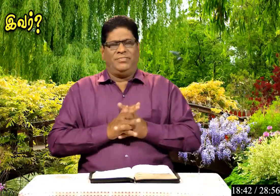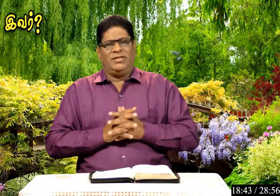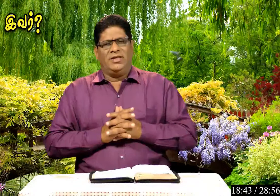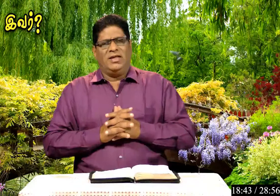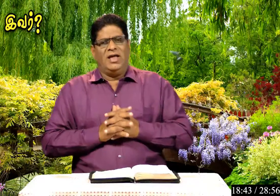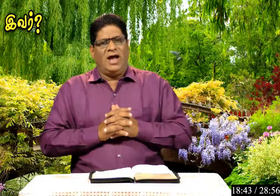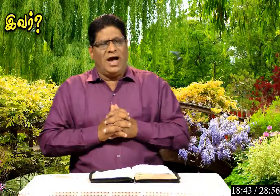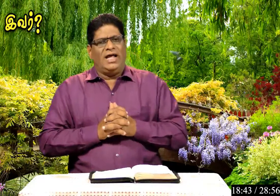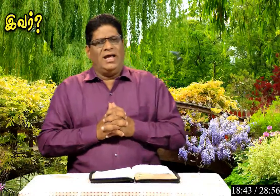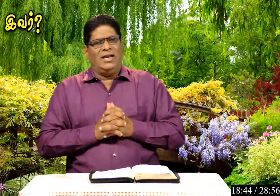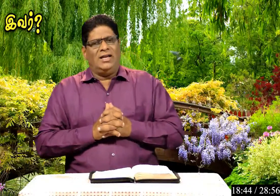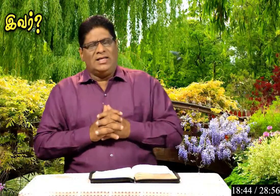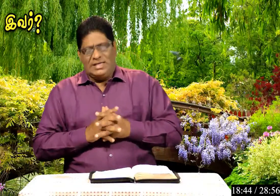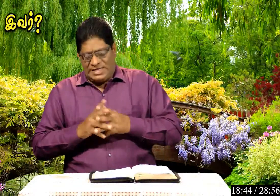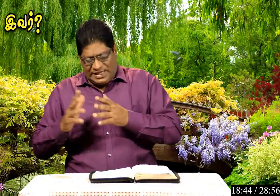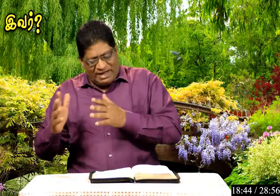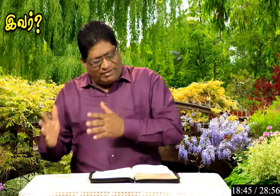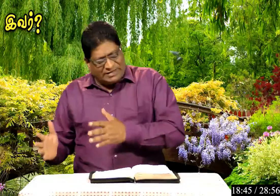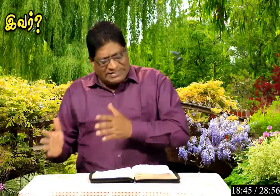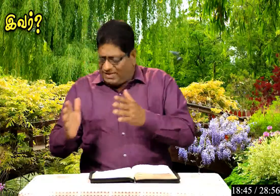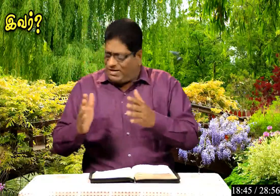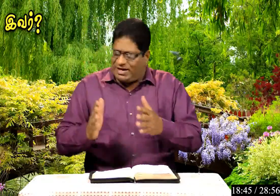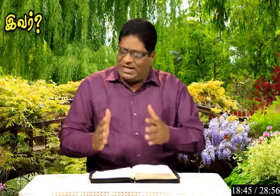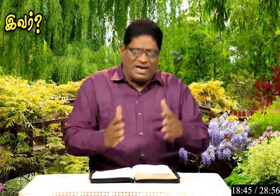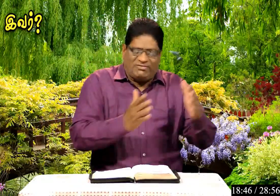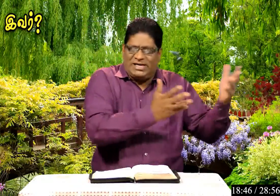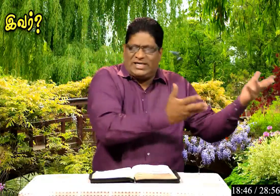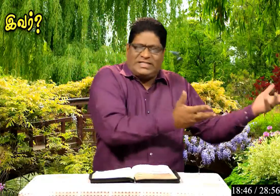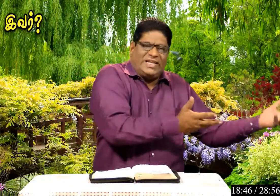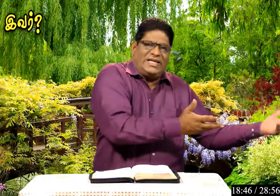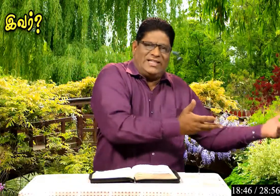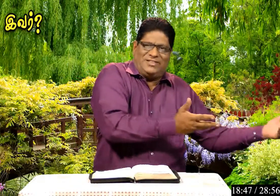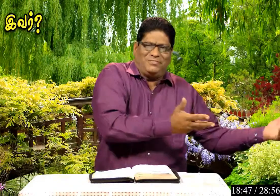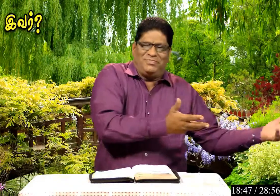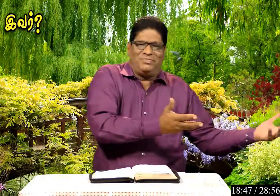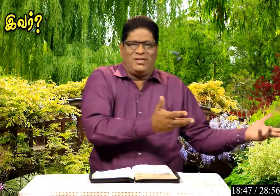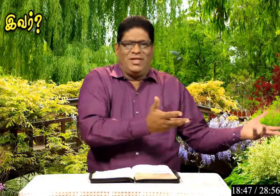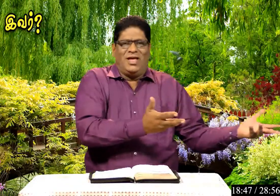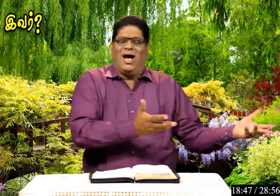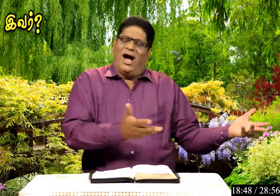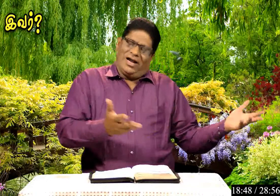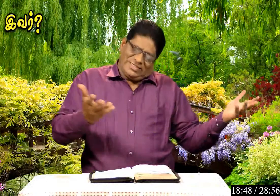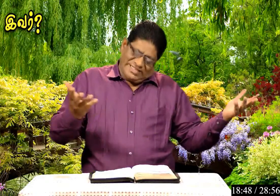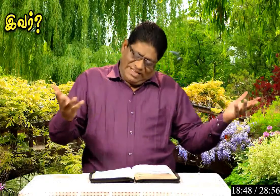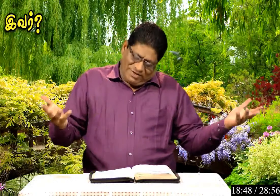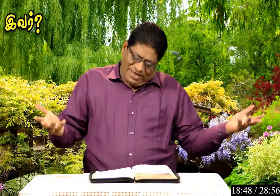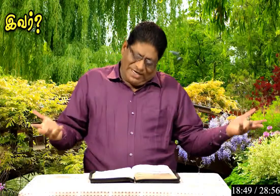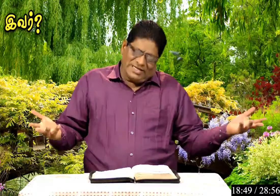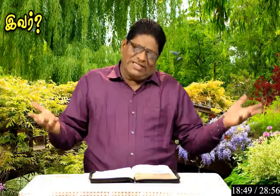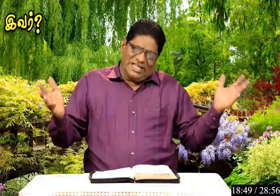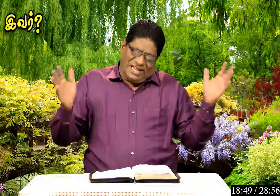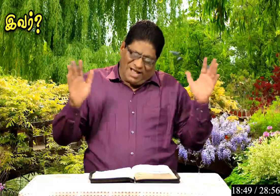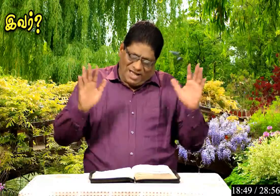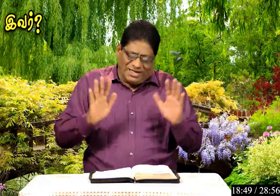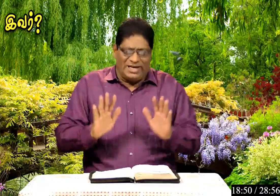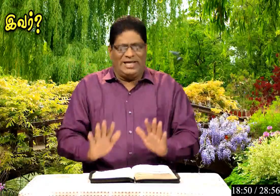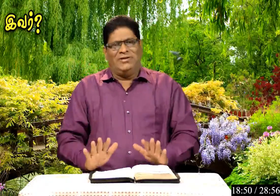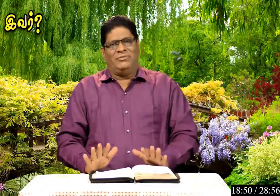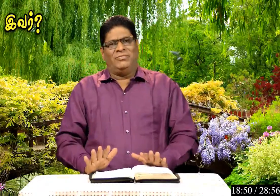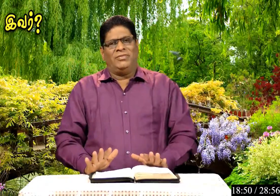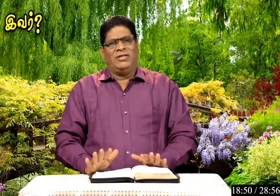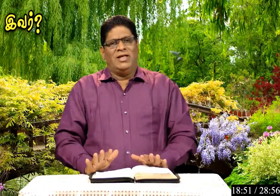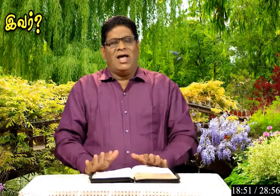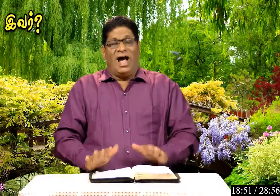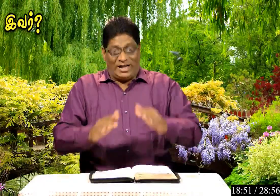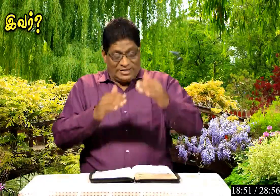செய்தார். ஆனால் இதை அவர் செய்வார் என்று அவர்களுக்கு தெரியாது. ஆனால் செய்வார் என்று தெரியாத